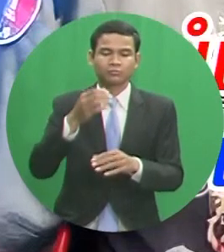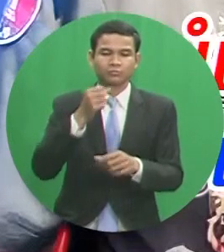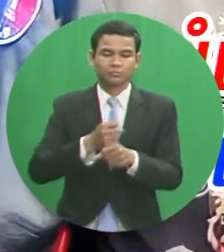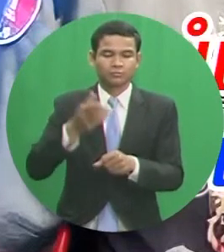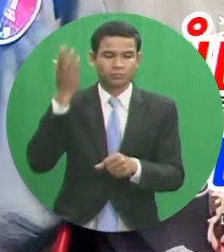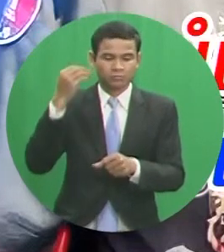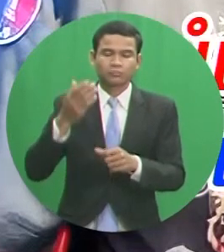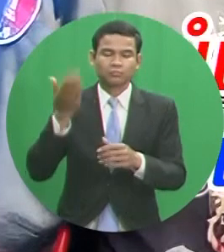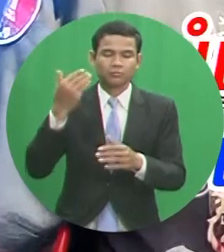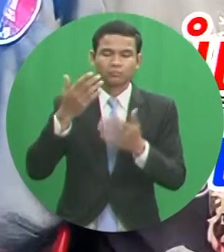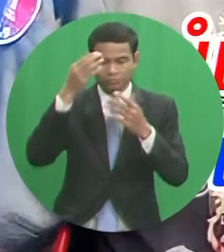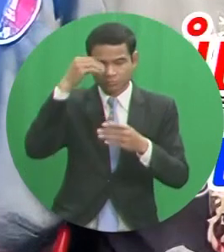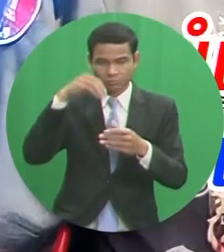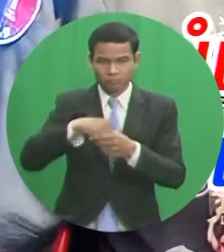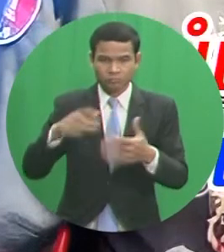ទៅដែរ